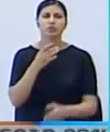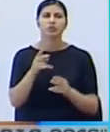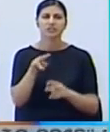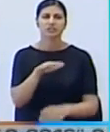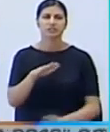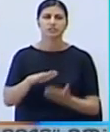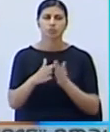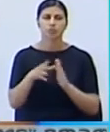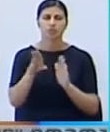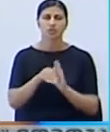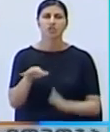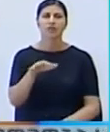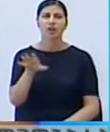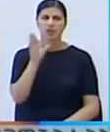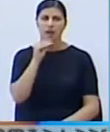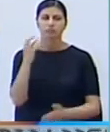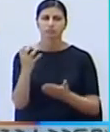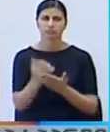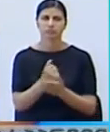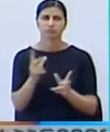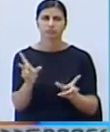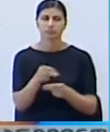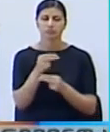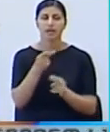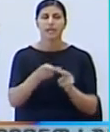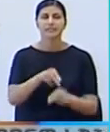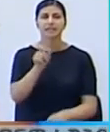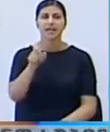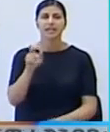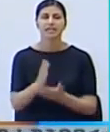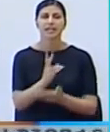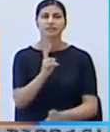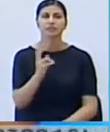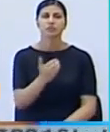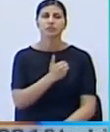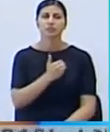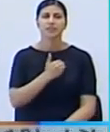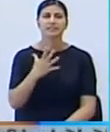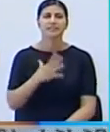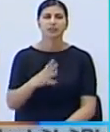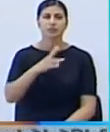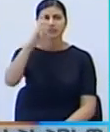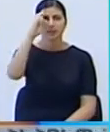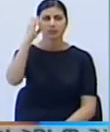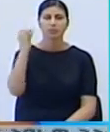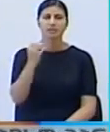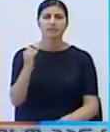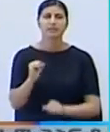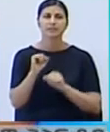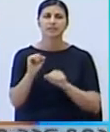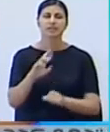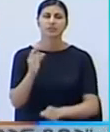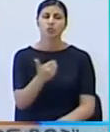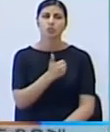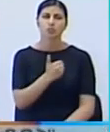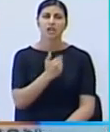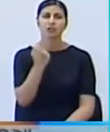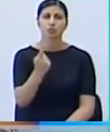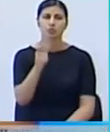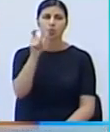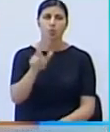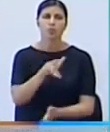გამოიყვანს ამ ძიმე მდგომარეობიდან ეს ის ხალხია რომელსაც ზალოს საქართველოს სახელმწიფოებრივი ინტერესების დაცვა და ზალოს თვითეული